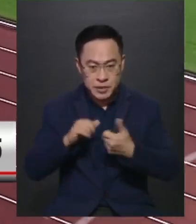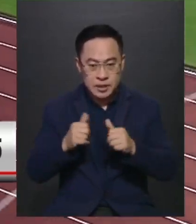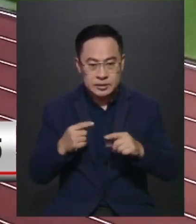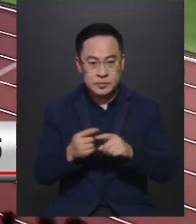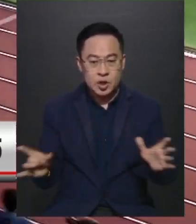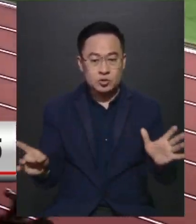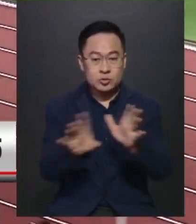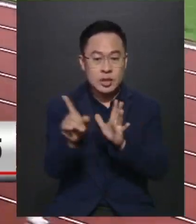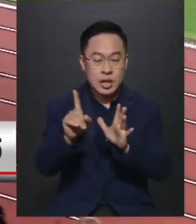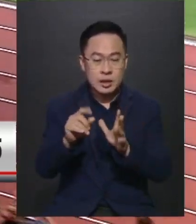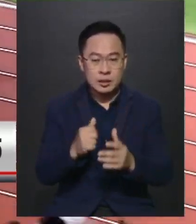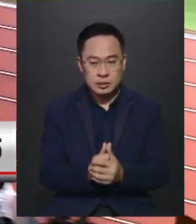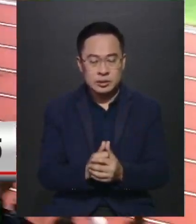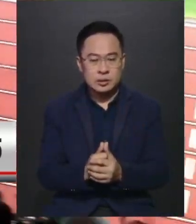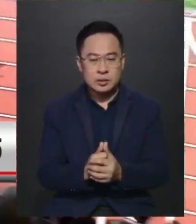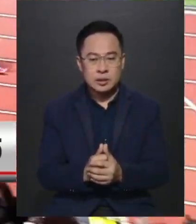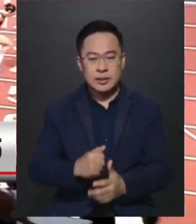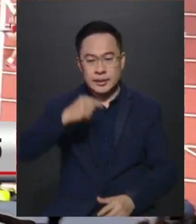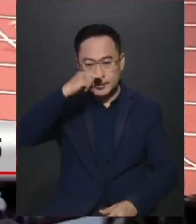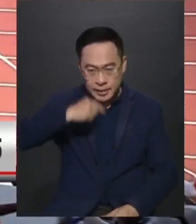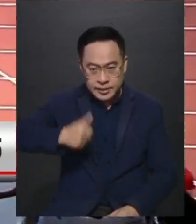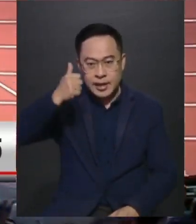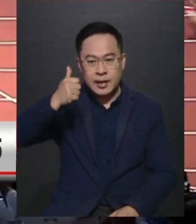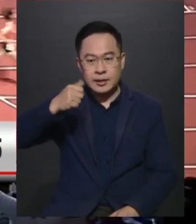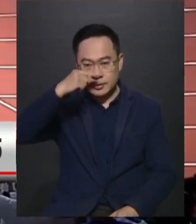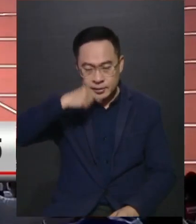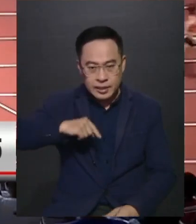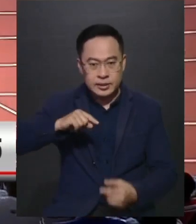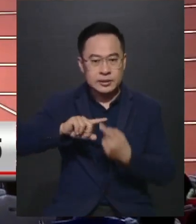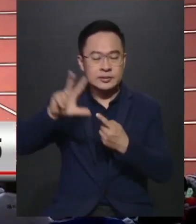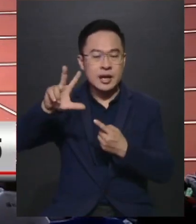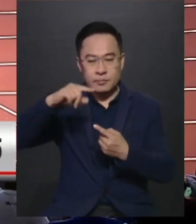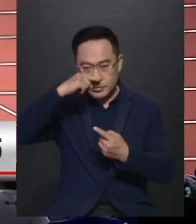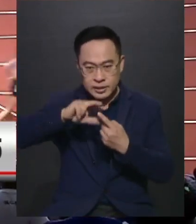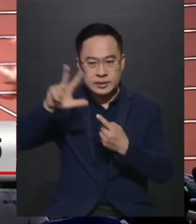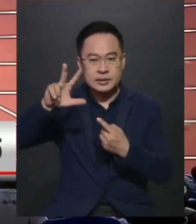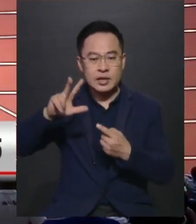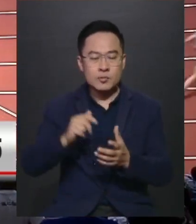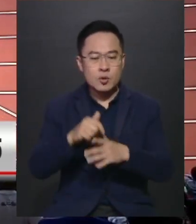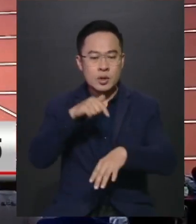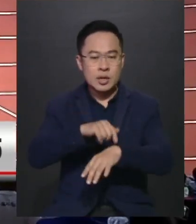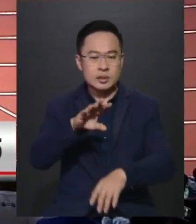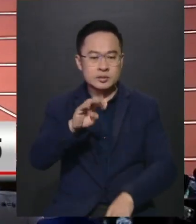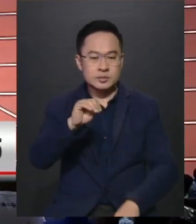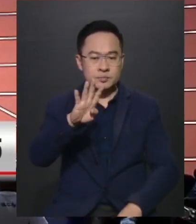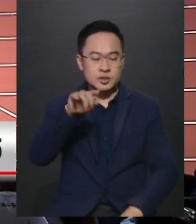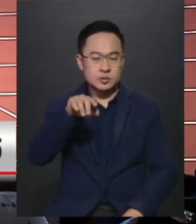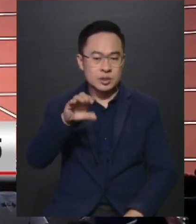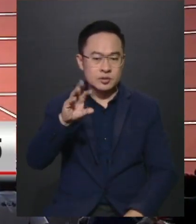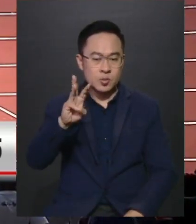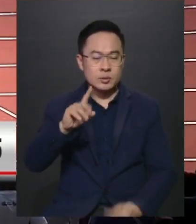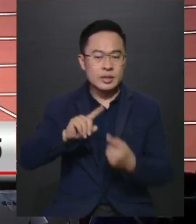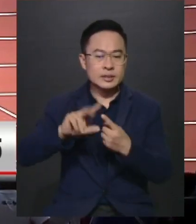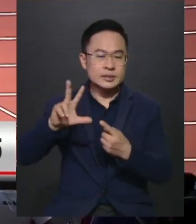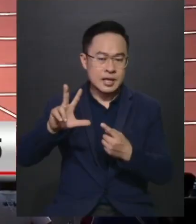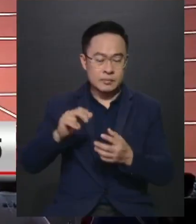าสุดท้ายเนี่ยก็เป็นนักกีฬาไทยที่สามารถเข้าเส้นชัยเป็นอันดับที่3นะคะ 44.56 วินาทีคว้าเหรียญทองแดงไปคร